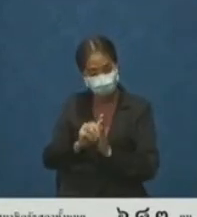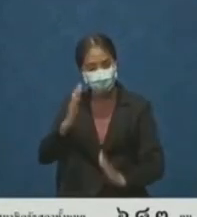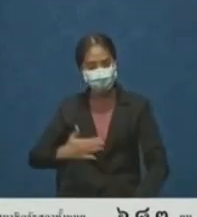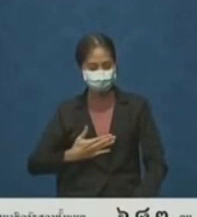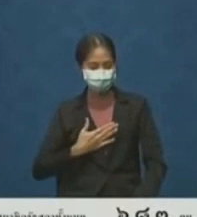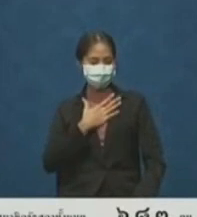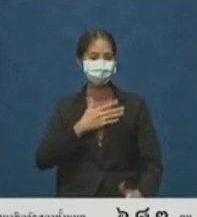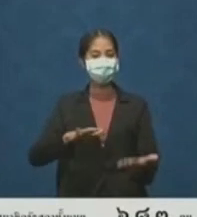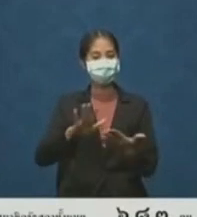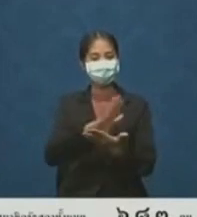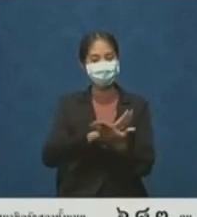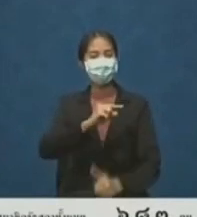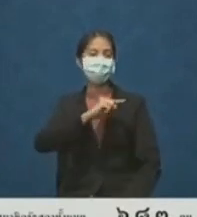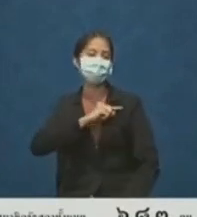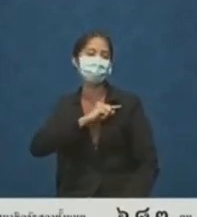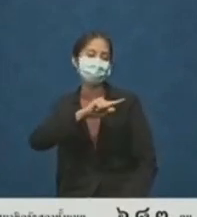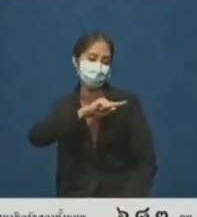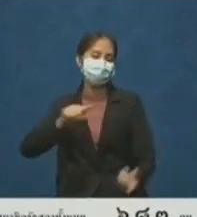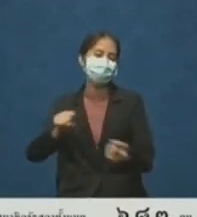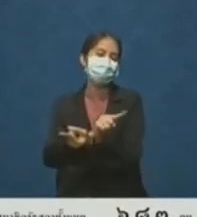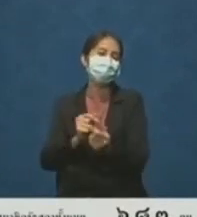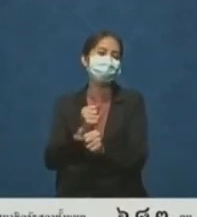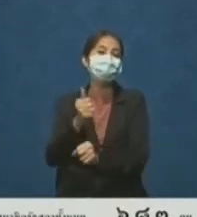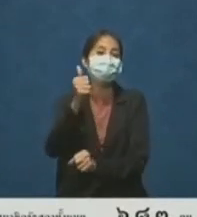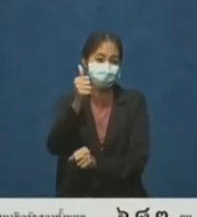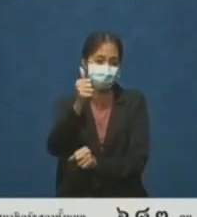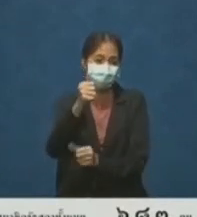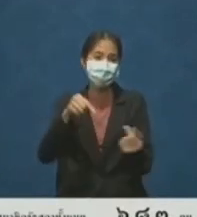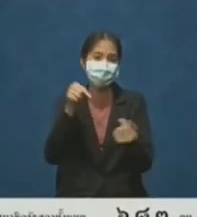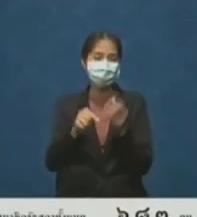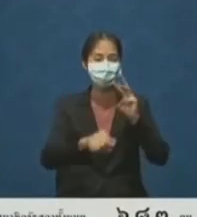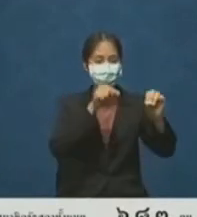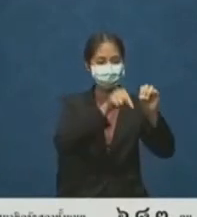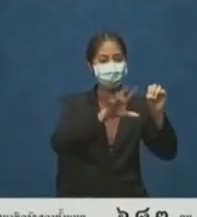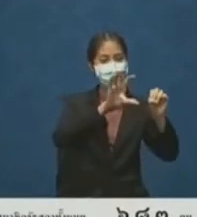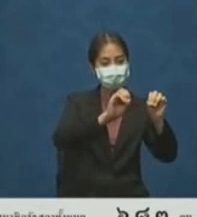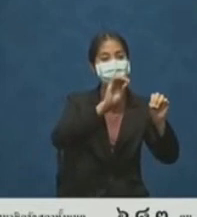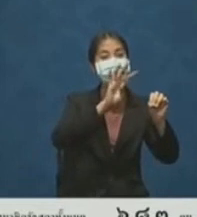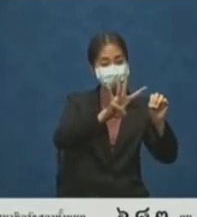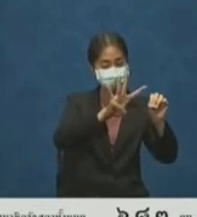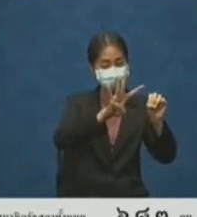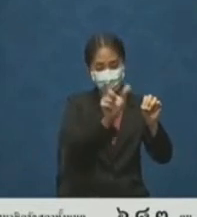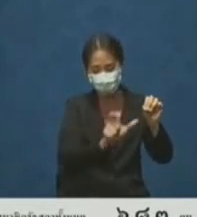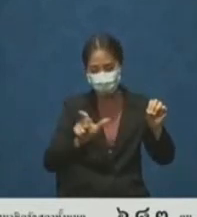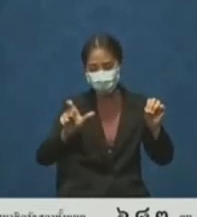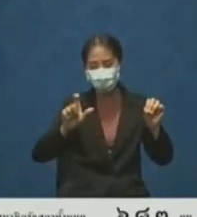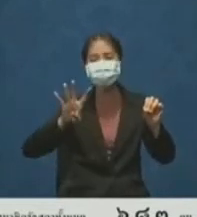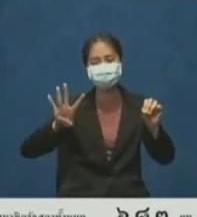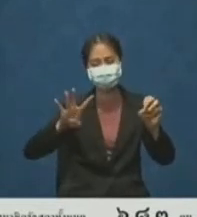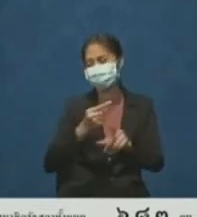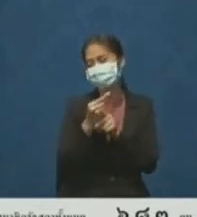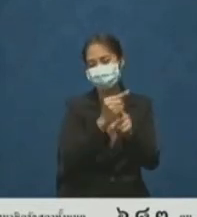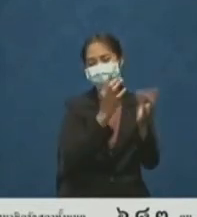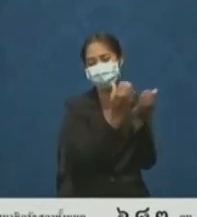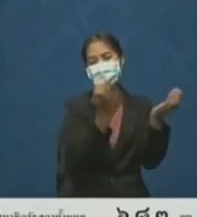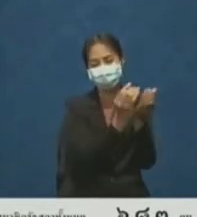ารถเชี่ยวชาญตามความถนัดและรับผิดชอบต่อตนเองสังคมและประเทศเนี่ยมันคือรัฐธรรมนูญมาตรา54วรรค4ครับรั